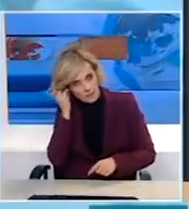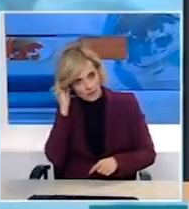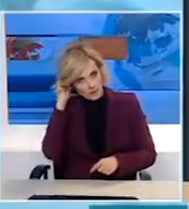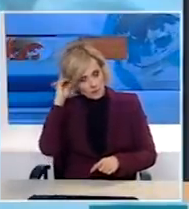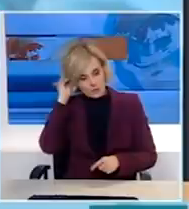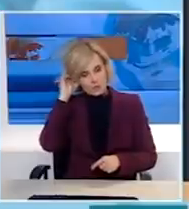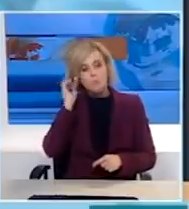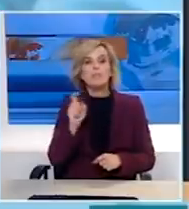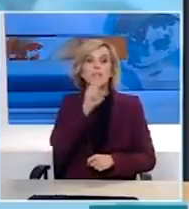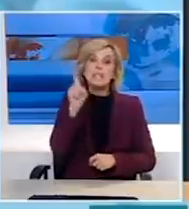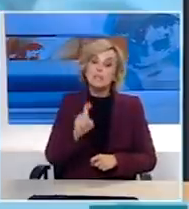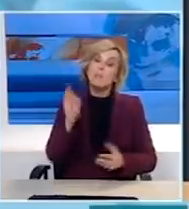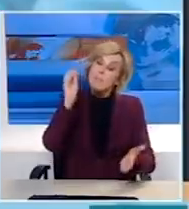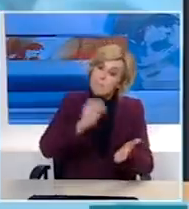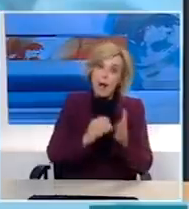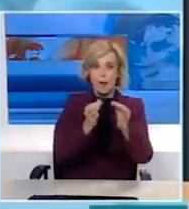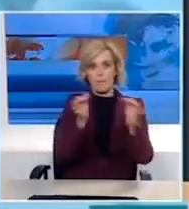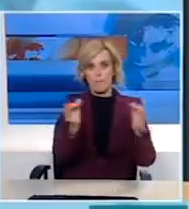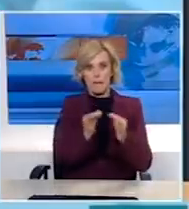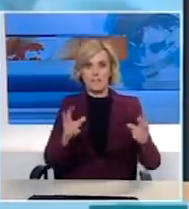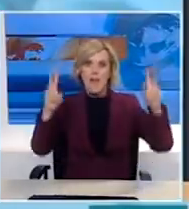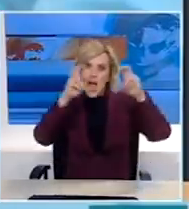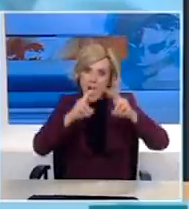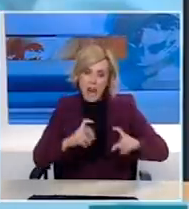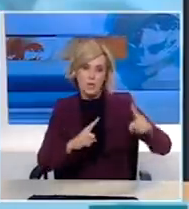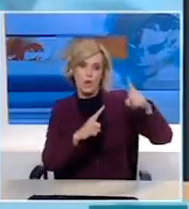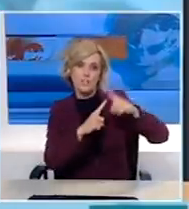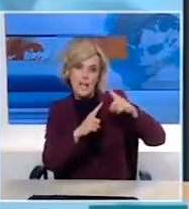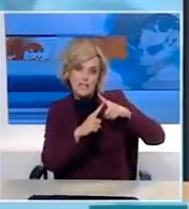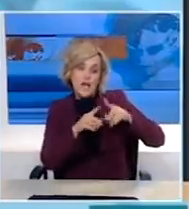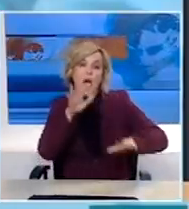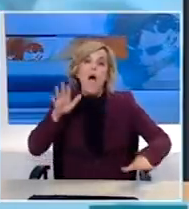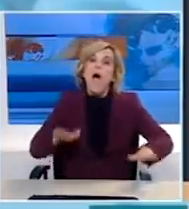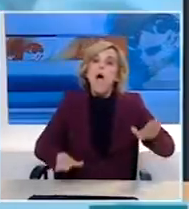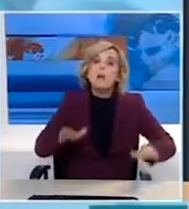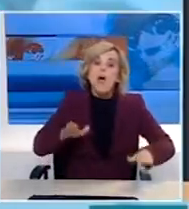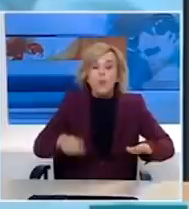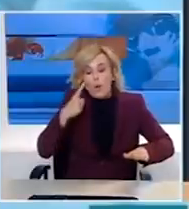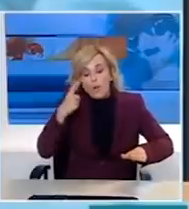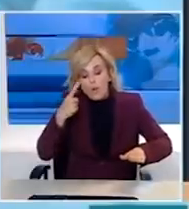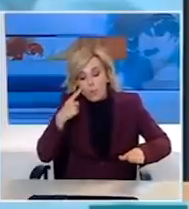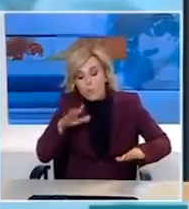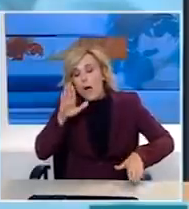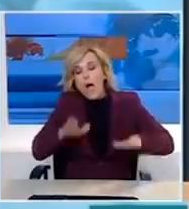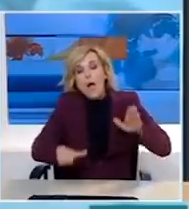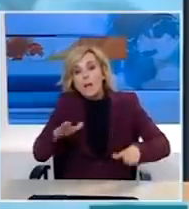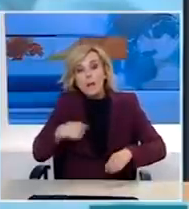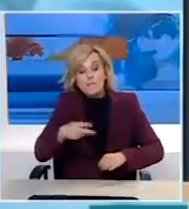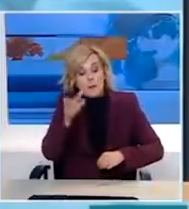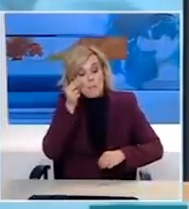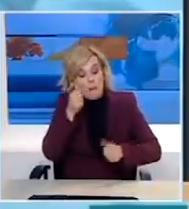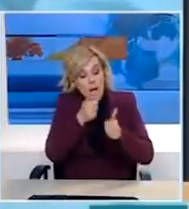μου, χρησιμοποιώντας μαζικούς ελέγχους. Μετά ξαναβάζω μέτρα όταν δω ότι η κατάσταση ξεφύγει. Είναι αυτό που είπε ο Υπουργός προηγουμένως. Παρακολουθούμε τα